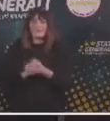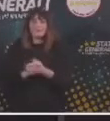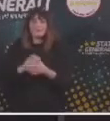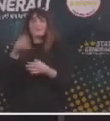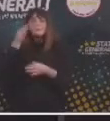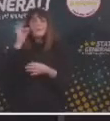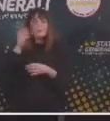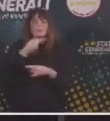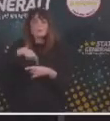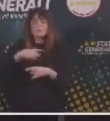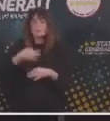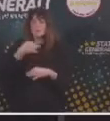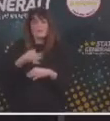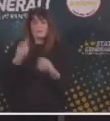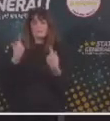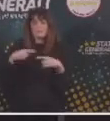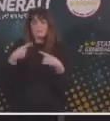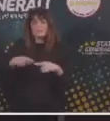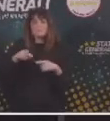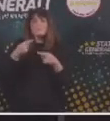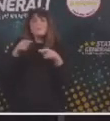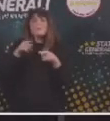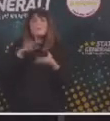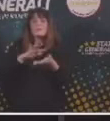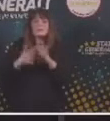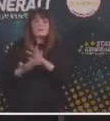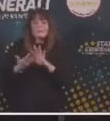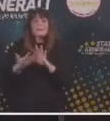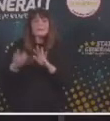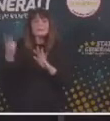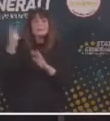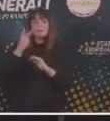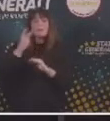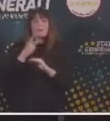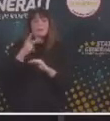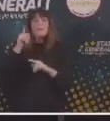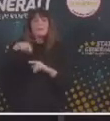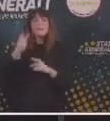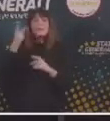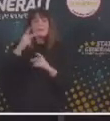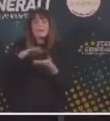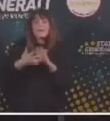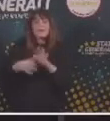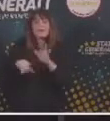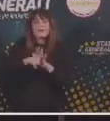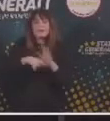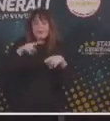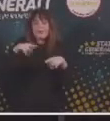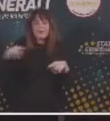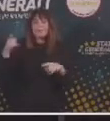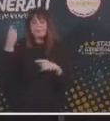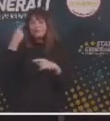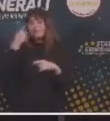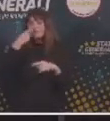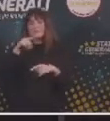sempre che è diventato realtà così come realtà sono diventate alcune leggi penso al reddito di cittadinanza al